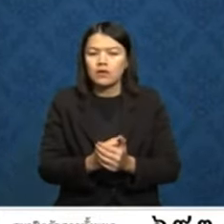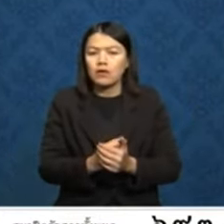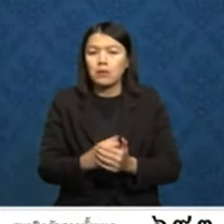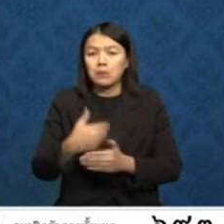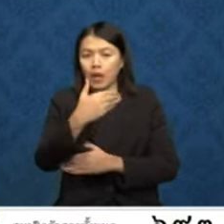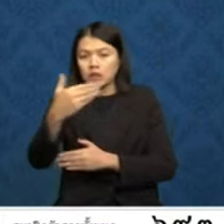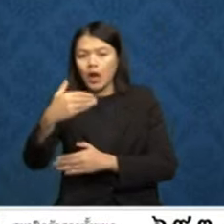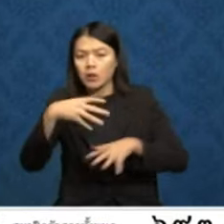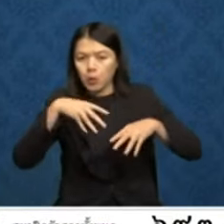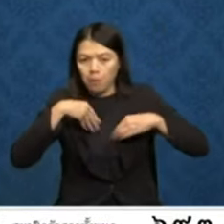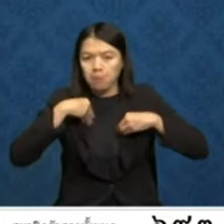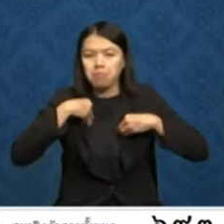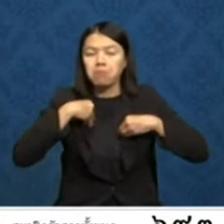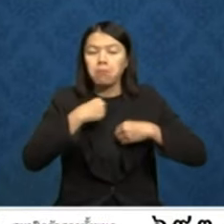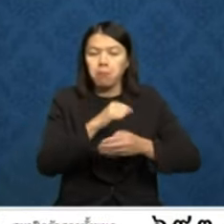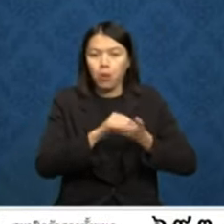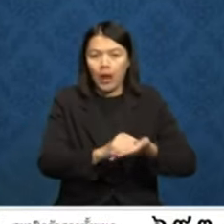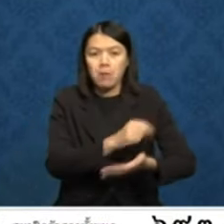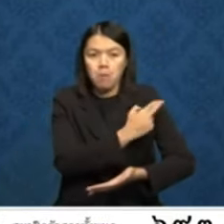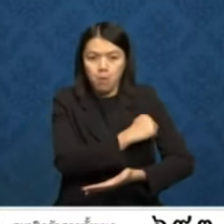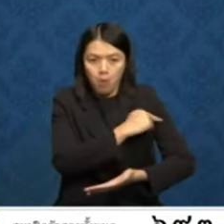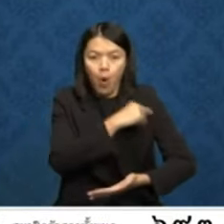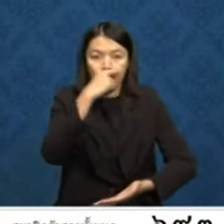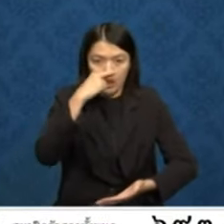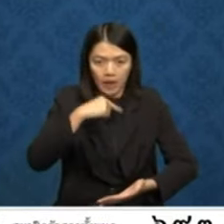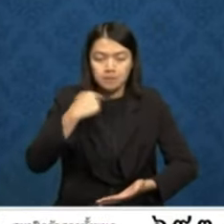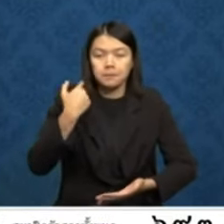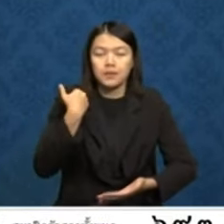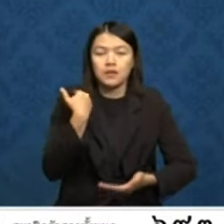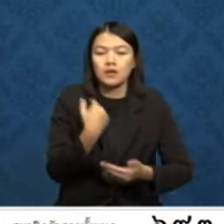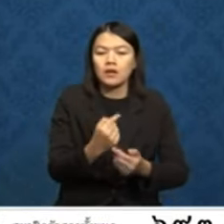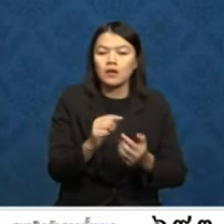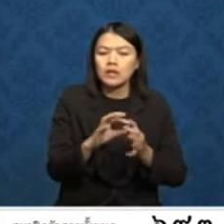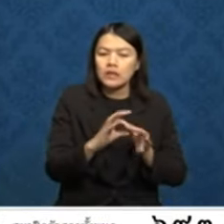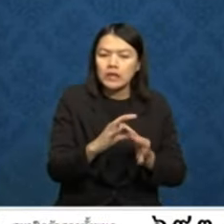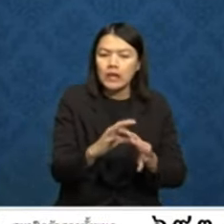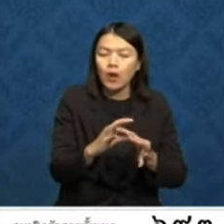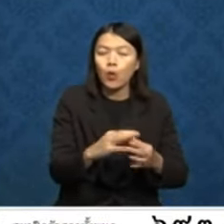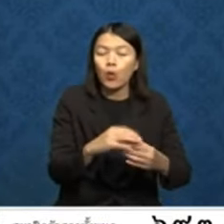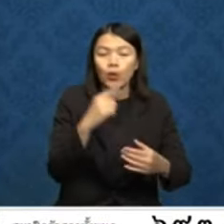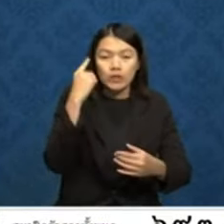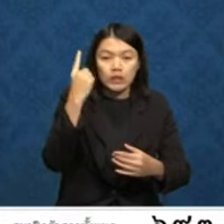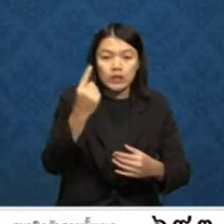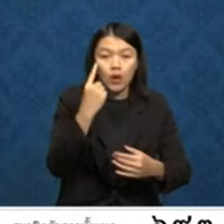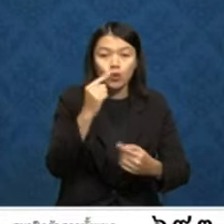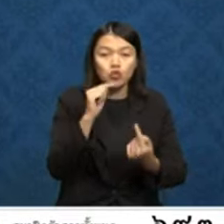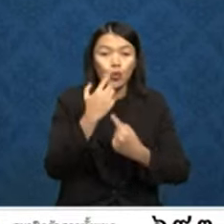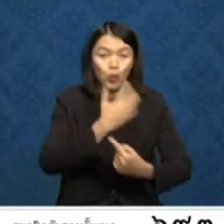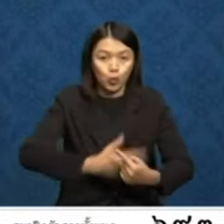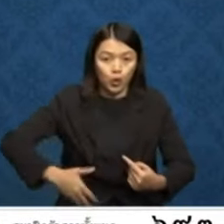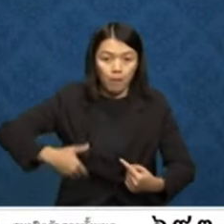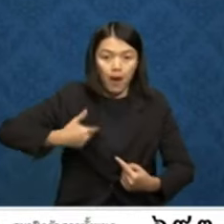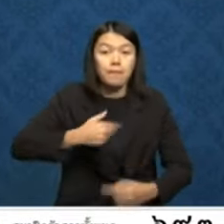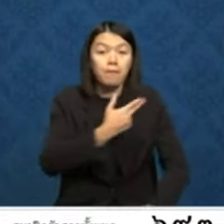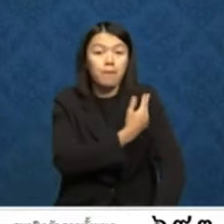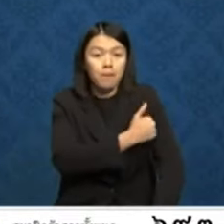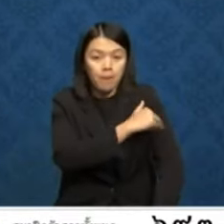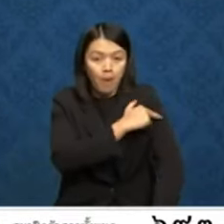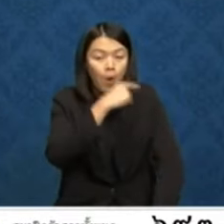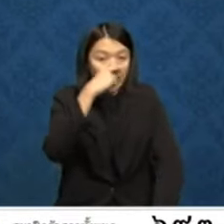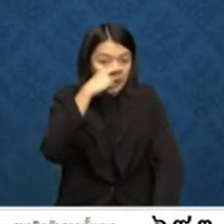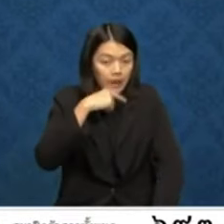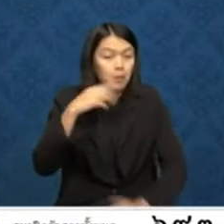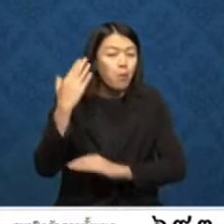านาชาติโดยต่อยอดจากธุรกิจการท่องเที่ยวเชิงสุขภาพและการแพทย์แผนไท